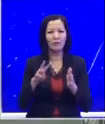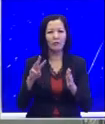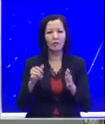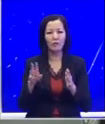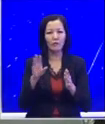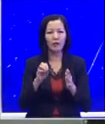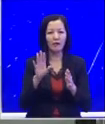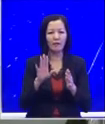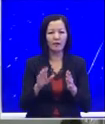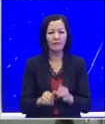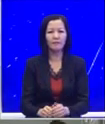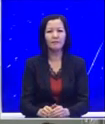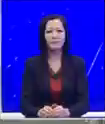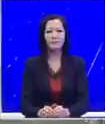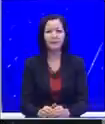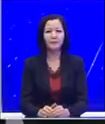до 8 миллионов евро.